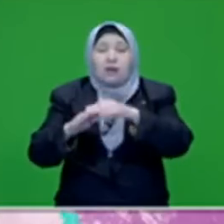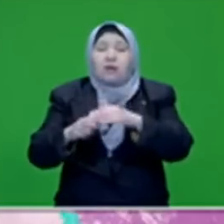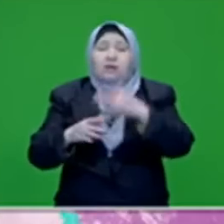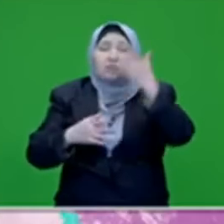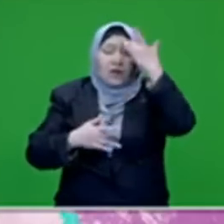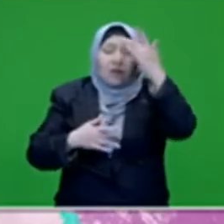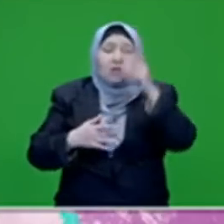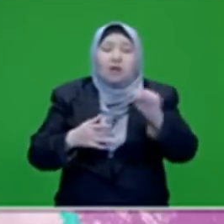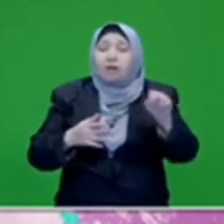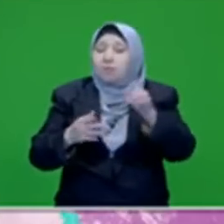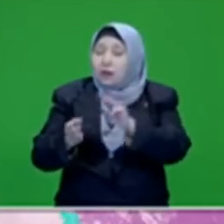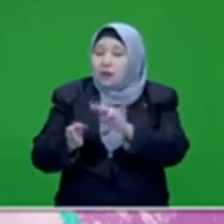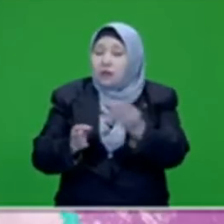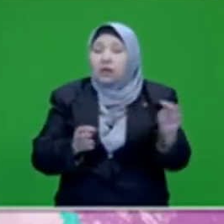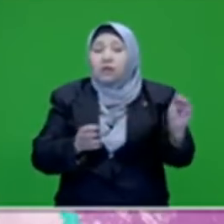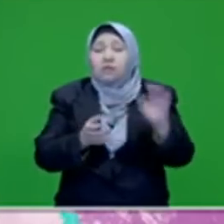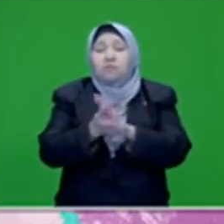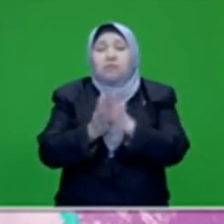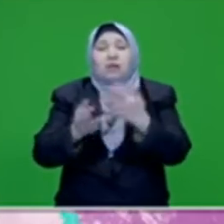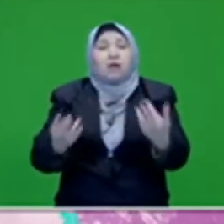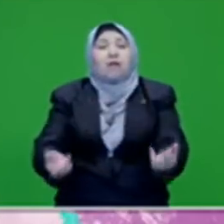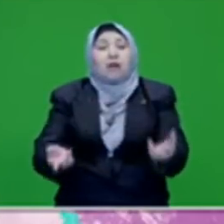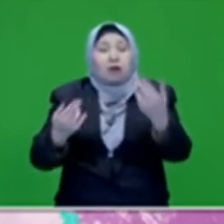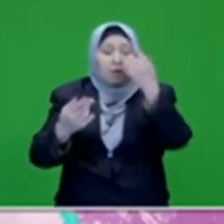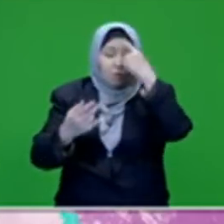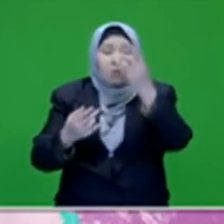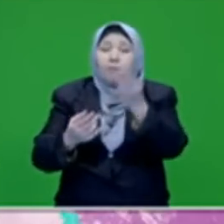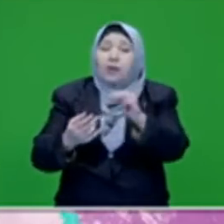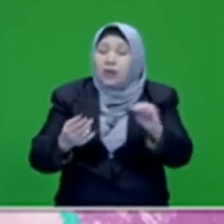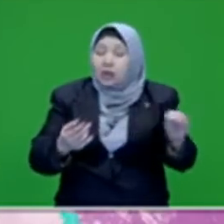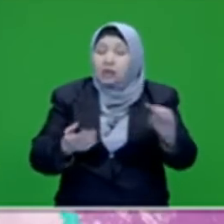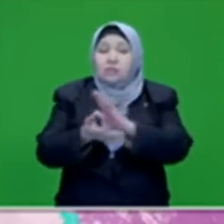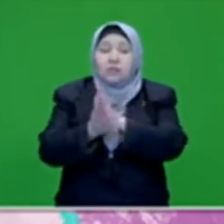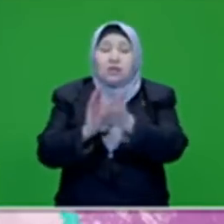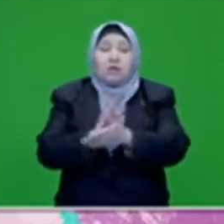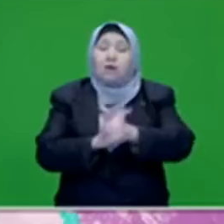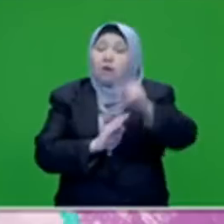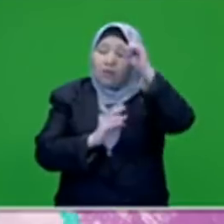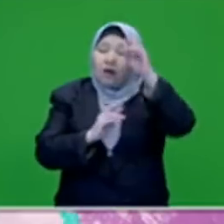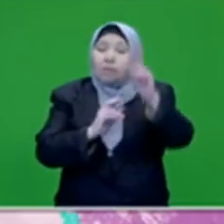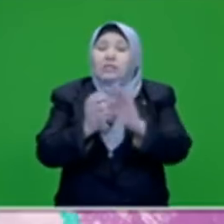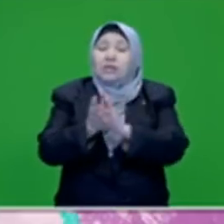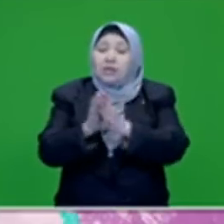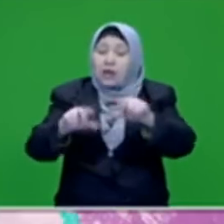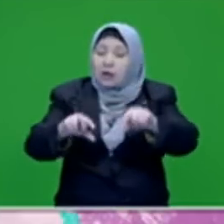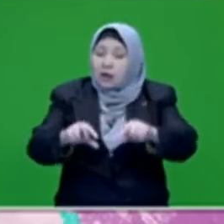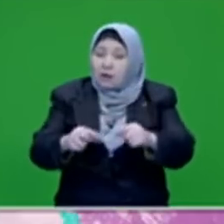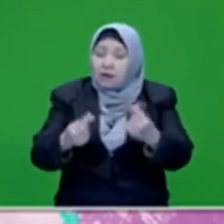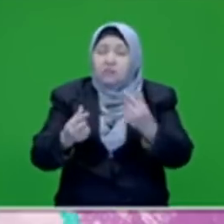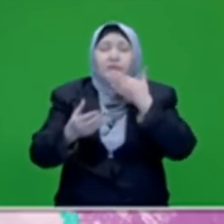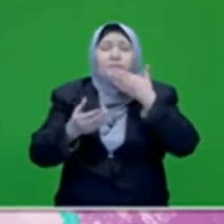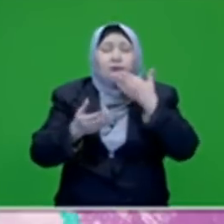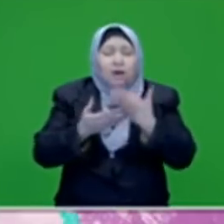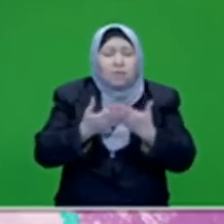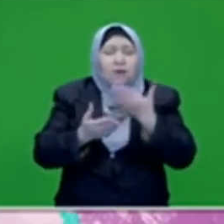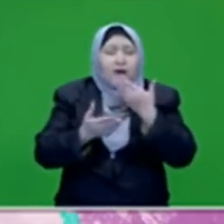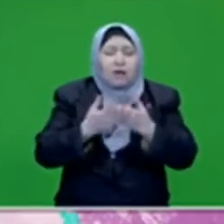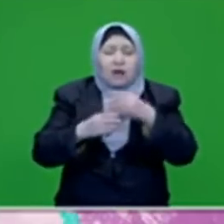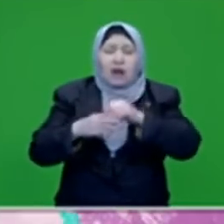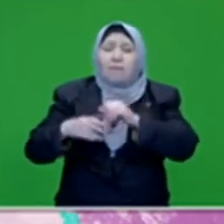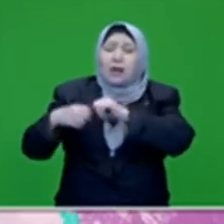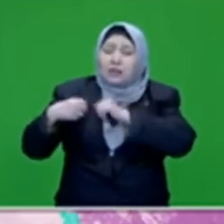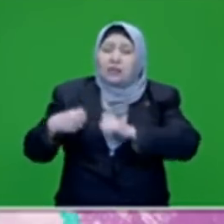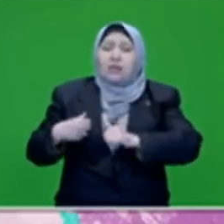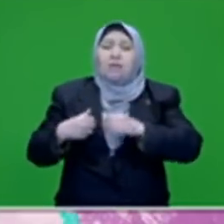kesakitan mereka lalui menjadi keringanan untuk mereka. Ya Allah, ya Rahman, ya Rahim. Jadikanlah Al-Quran sebaik-baik buruhan dalam hati perut kami, ya